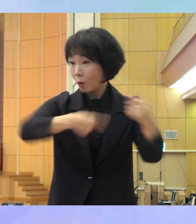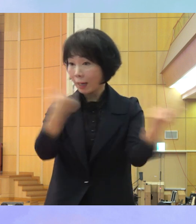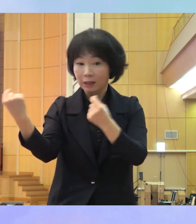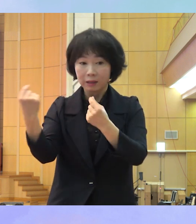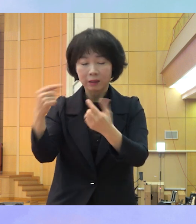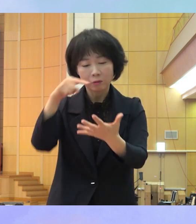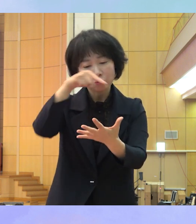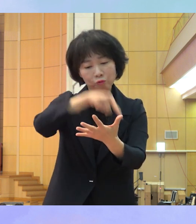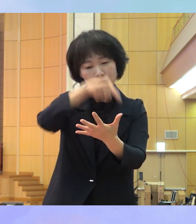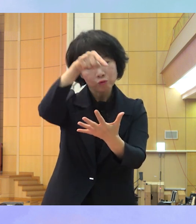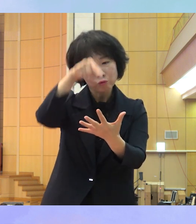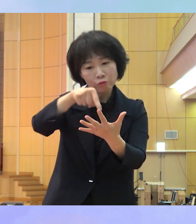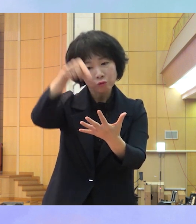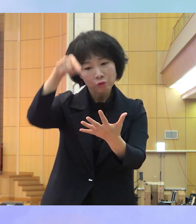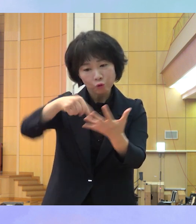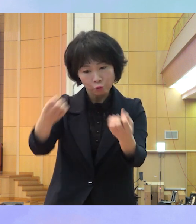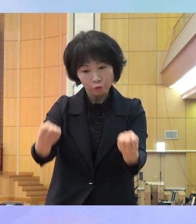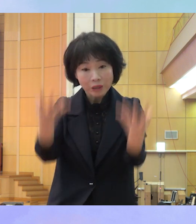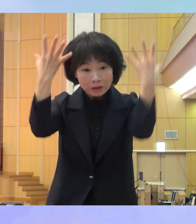따라하겠습니다. 6월절에